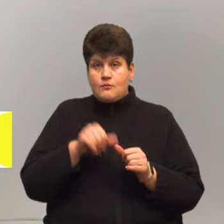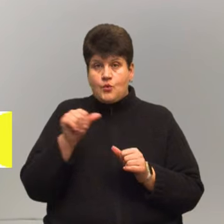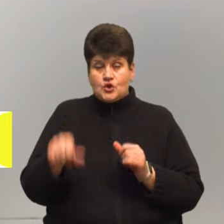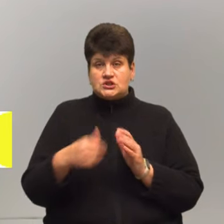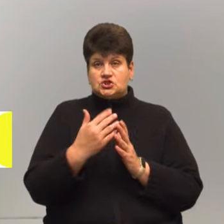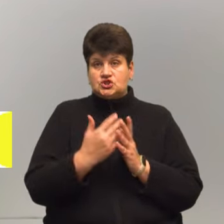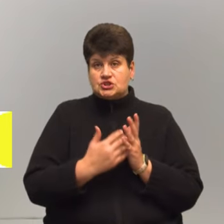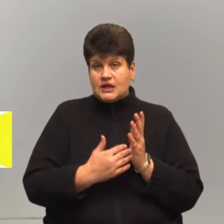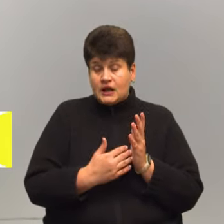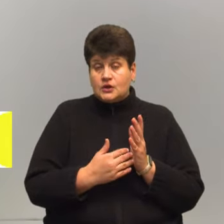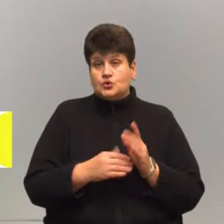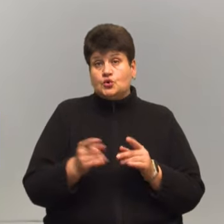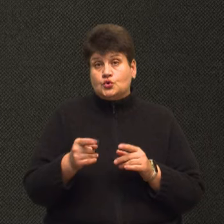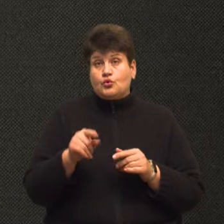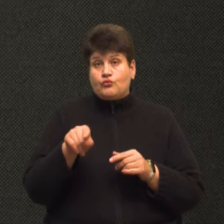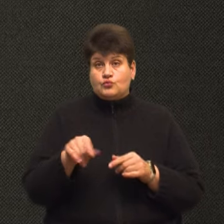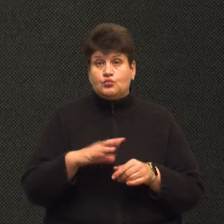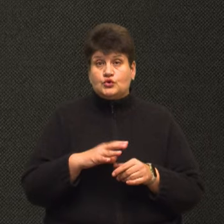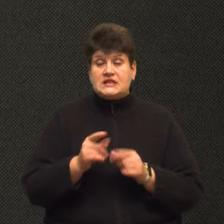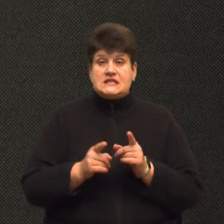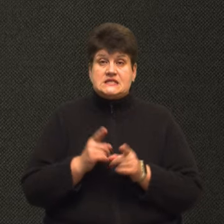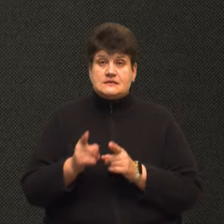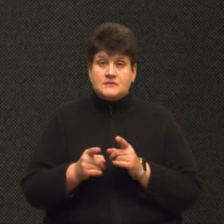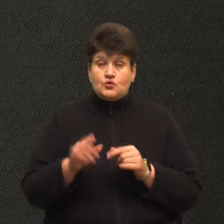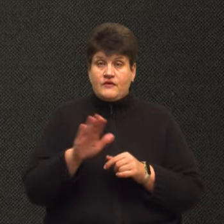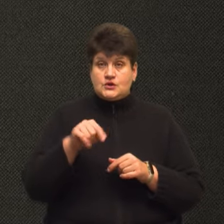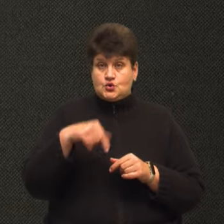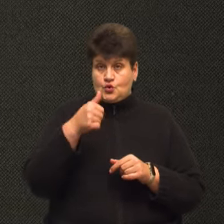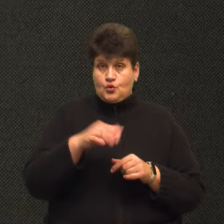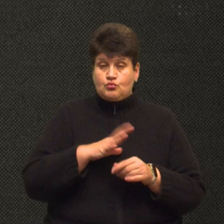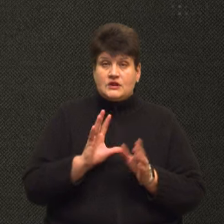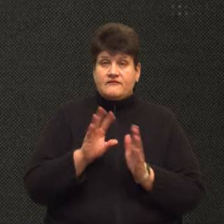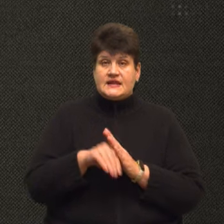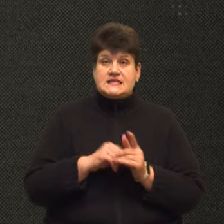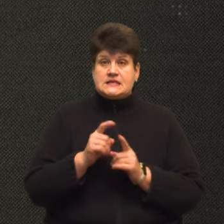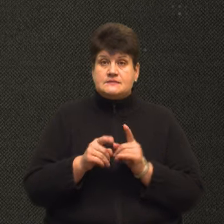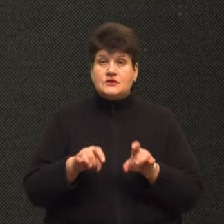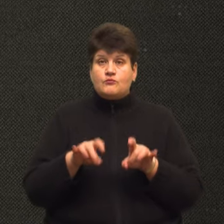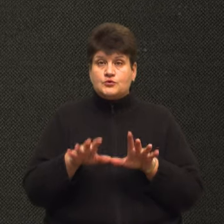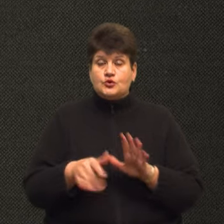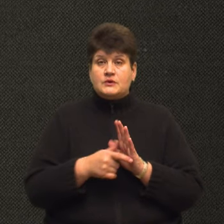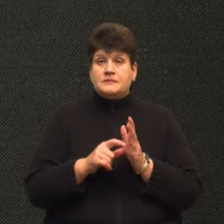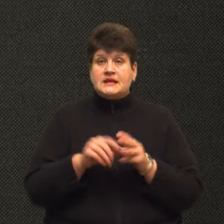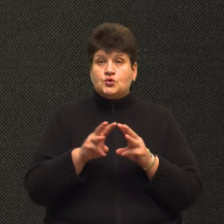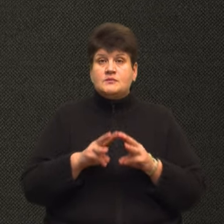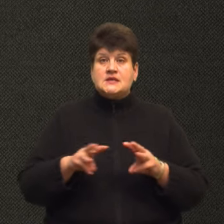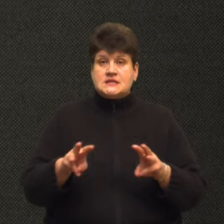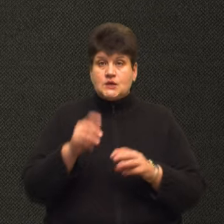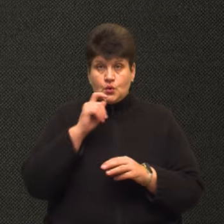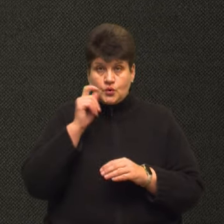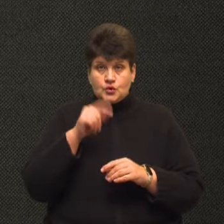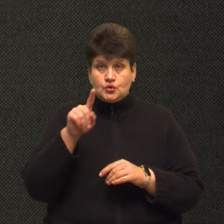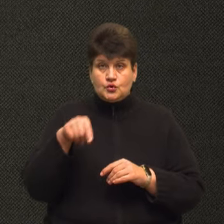Анна пашкіна відбулися зміни у вересні цього року були внесені зміни до постанови Кабінету Міністрів України